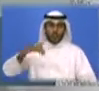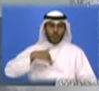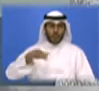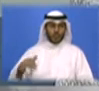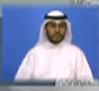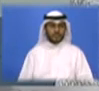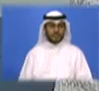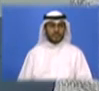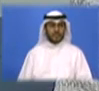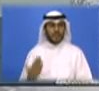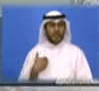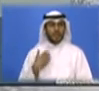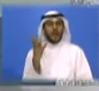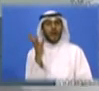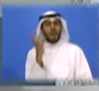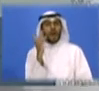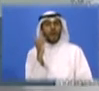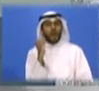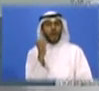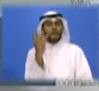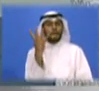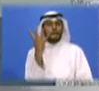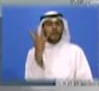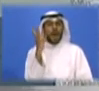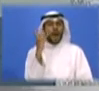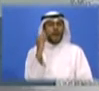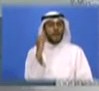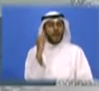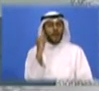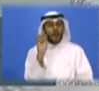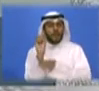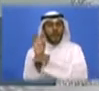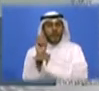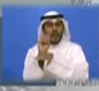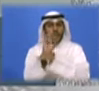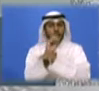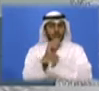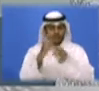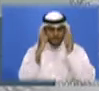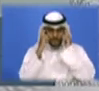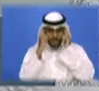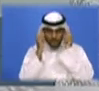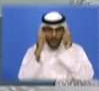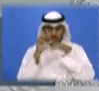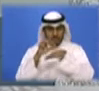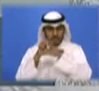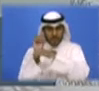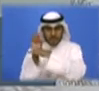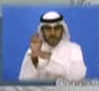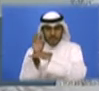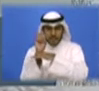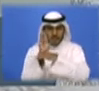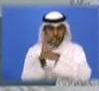إقامة 4 أيام توعية في 4 من مراكزنا اللي فيها وحدات فحص